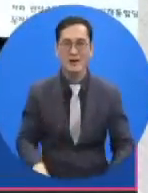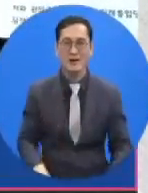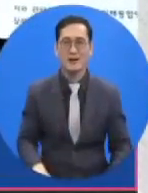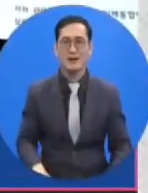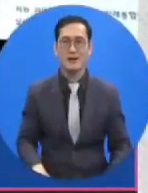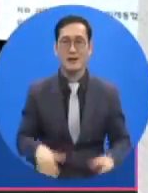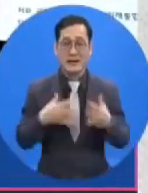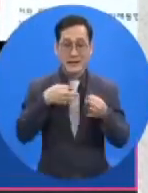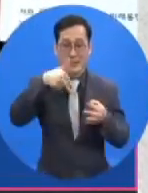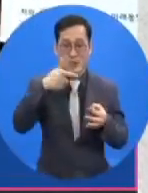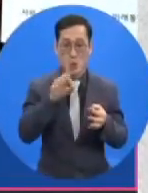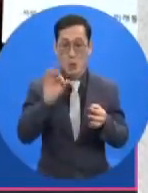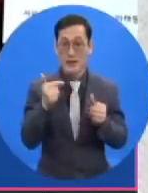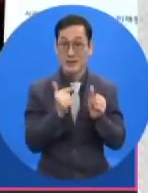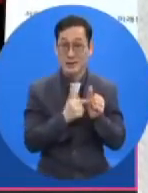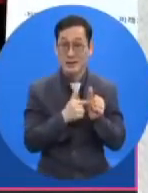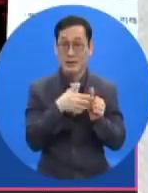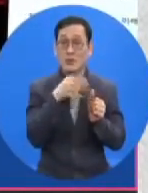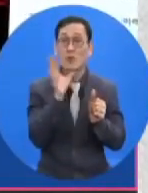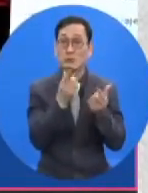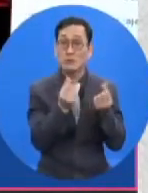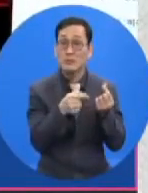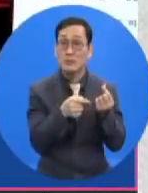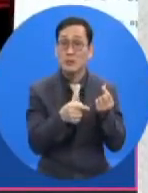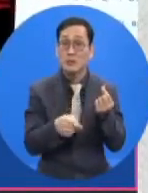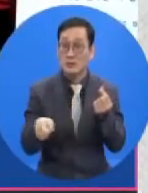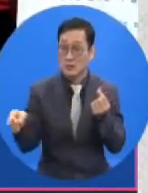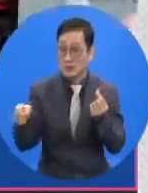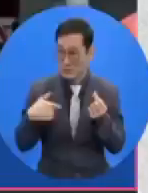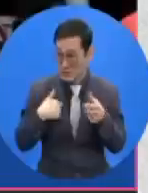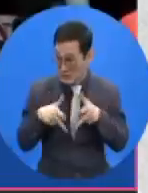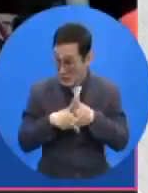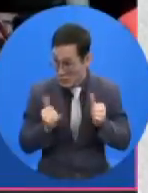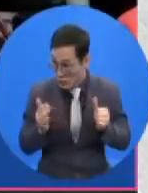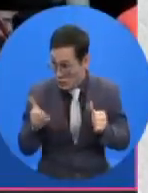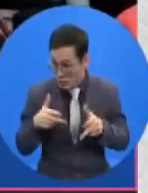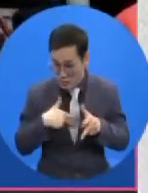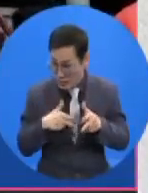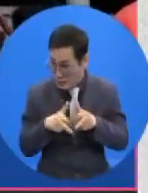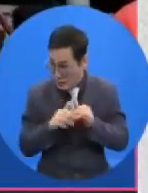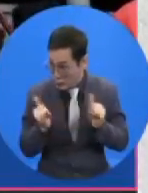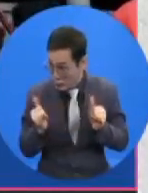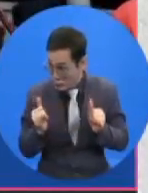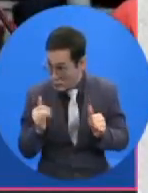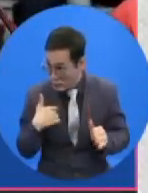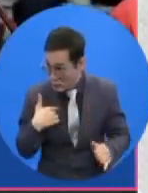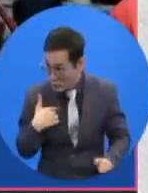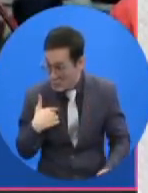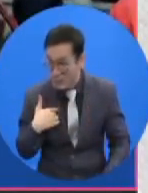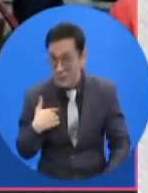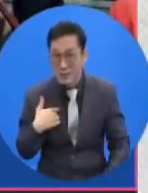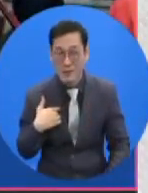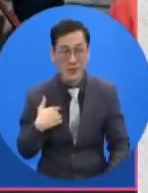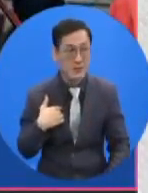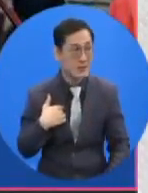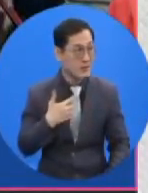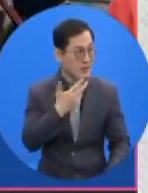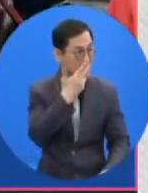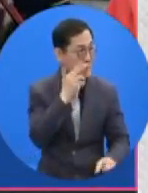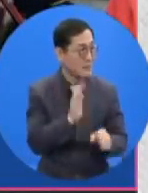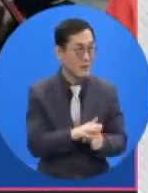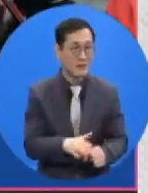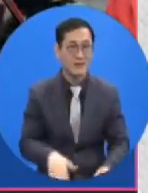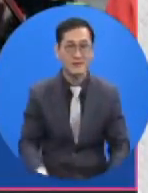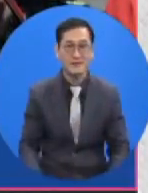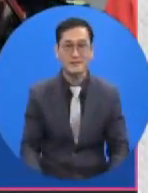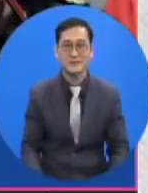정말 노인에 대한 발언을, 지금은 요즘 어떻게 보면 그 나이 고령자가 이 사회를 이끌어갈 정도 이 세상이 주체이기 때문에 저런 말은